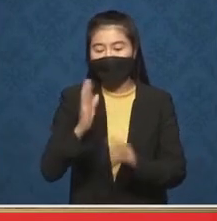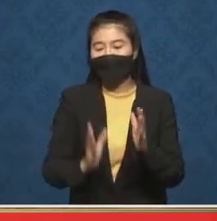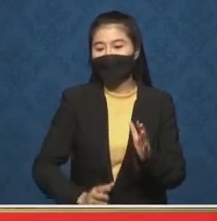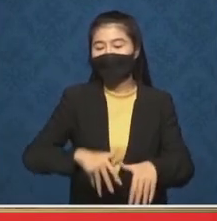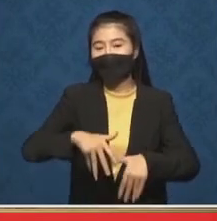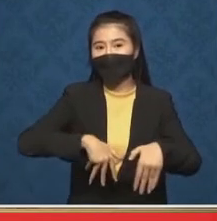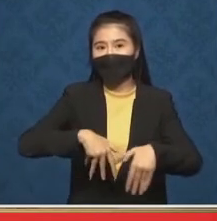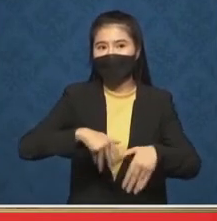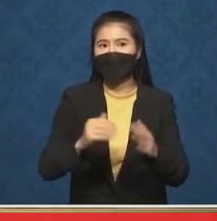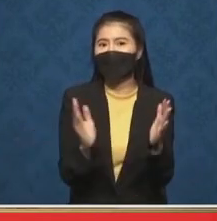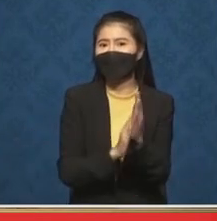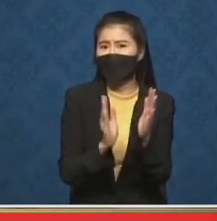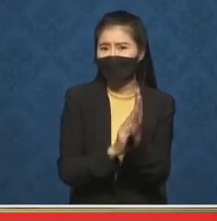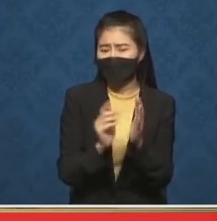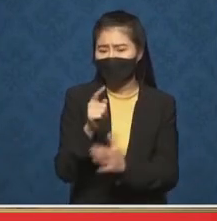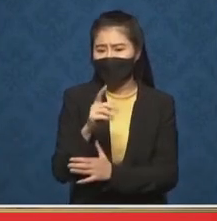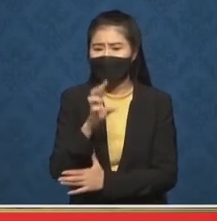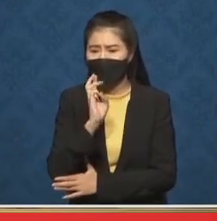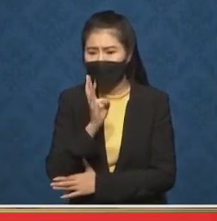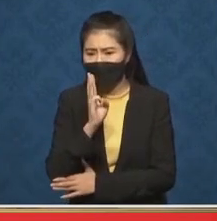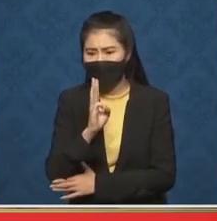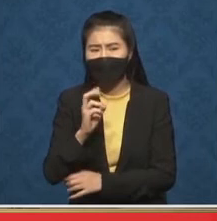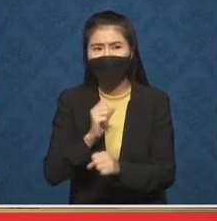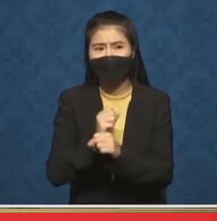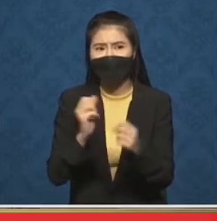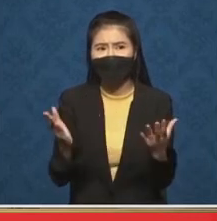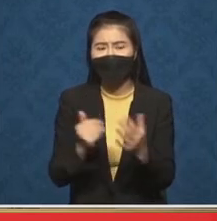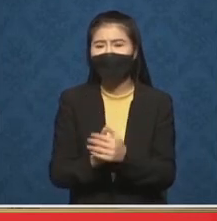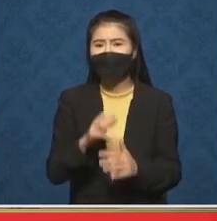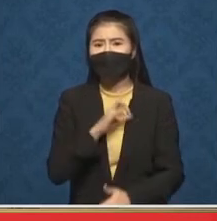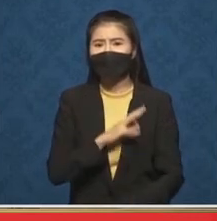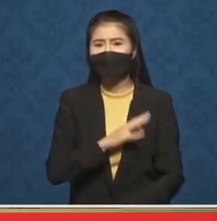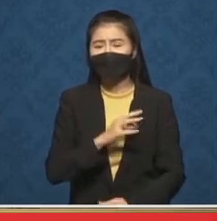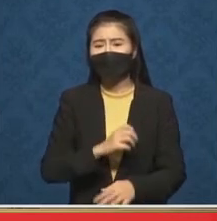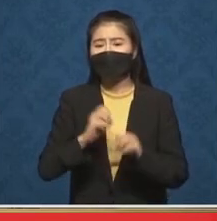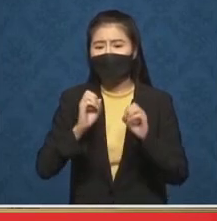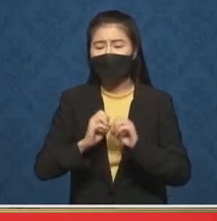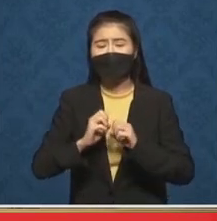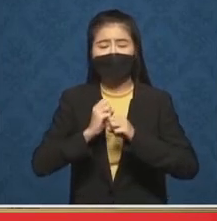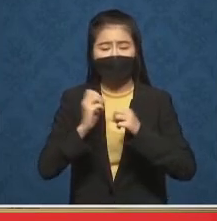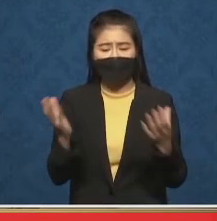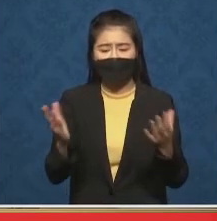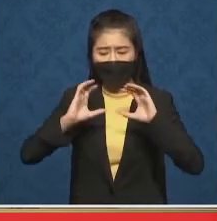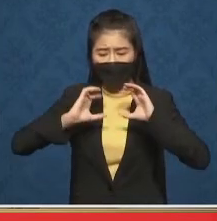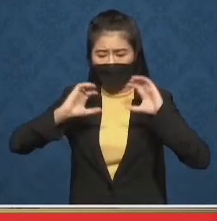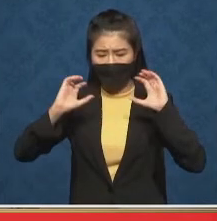ชื่นชมหรอประนามหรอตำนิท่านมีท่ทีอย่ไรตอรฐบาลต่หารพระมารวัี้